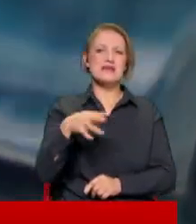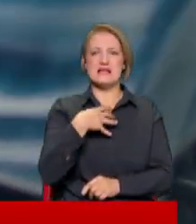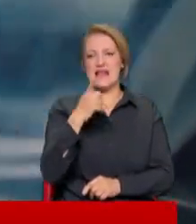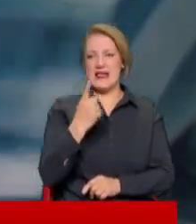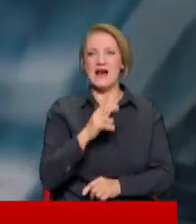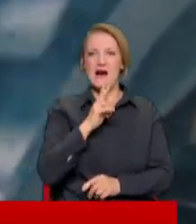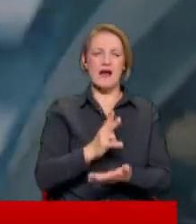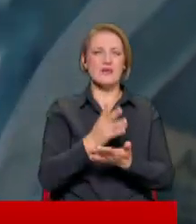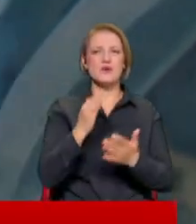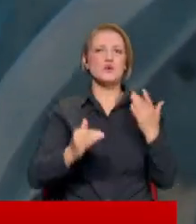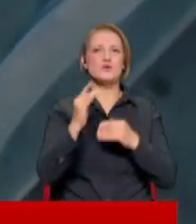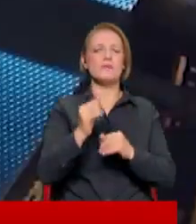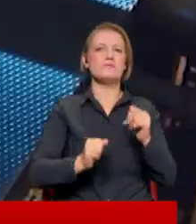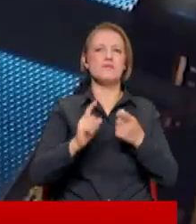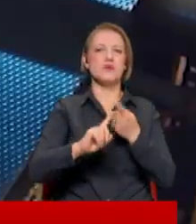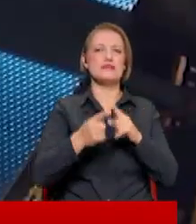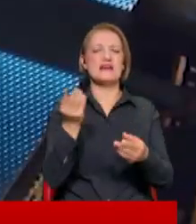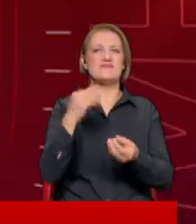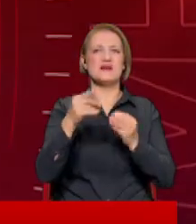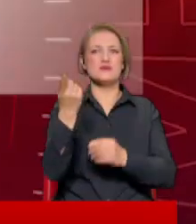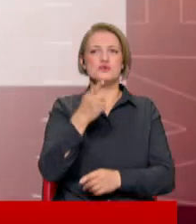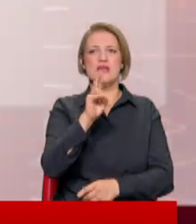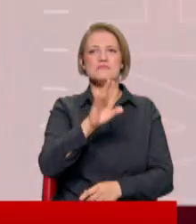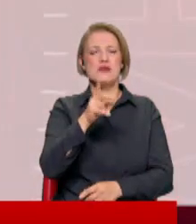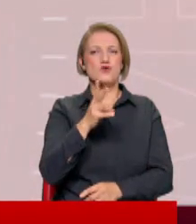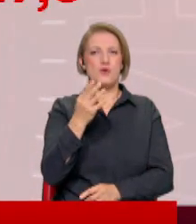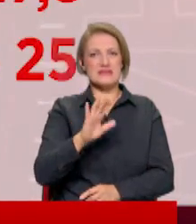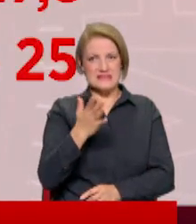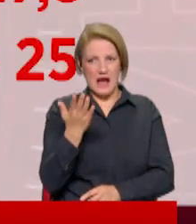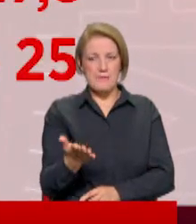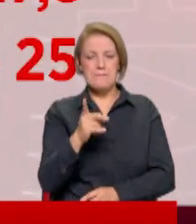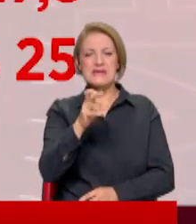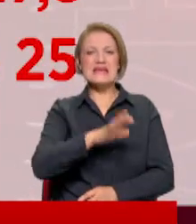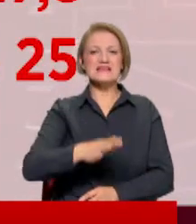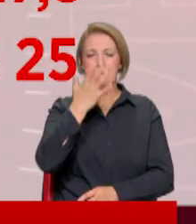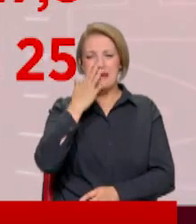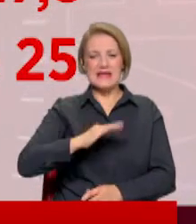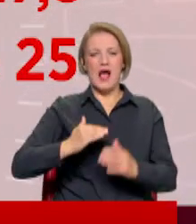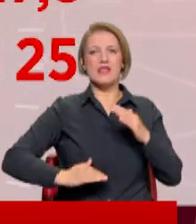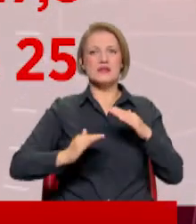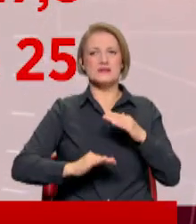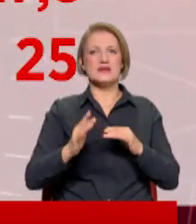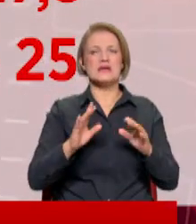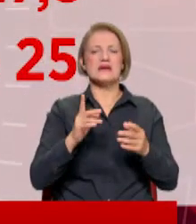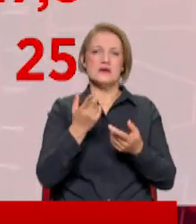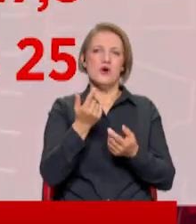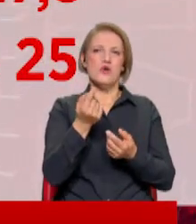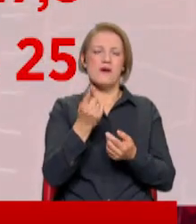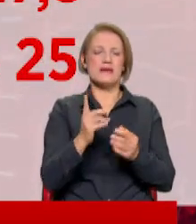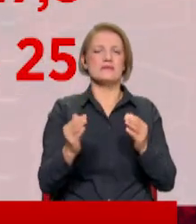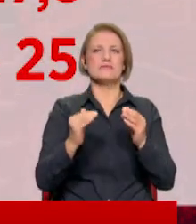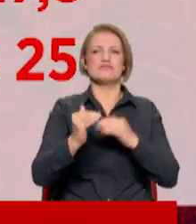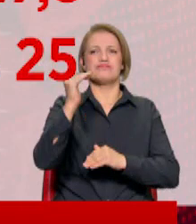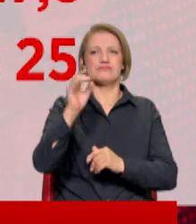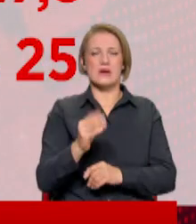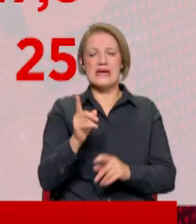kararında yüksek bir artışla politika faizinin %25'i bulmasıydı ama piyasa beklentisinin altında kısıtlı bir artışa gitti. Kısa